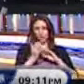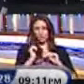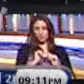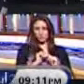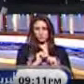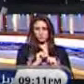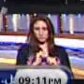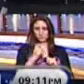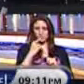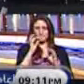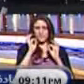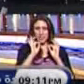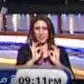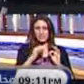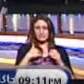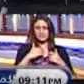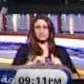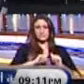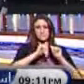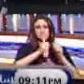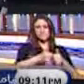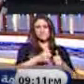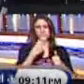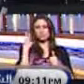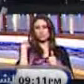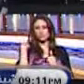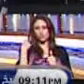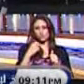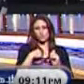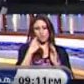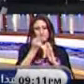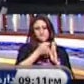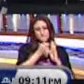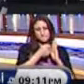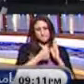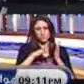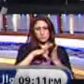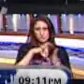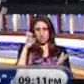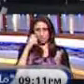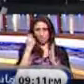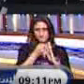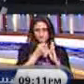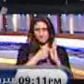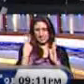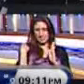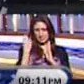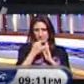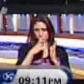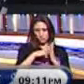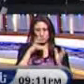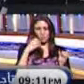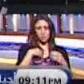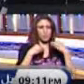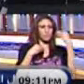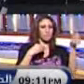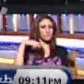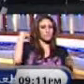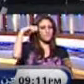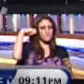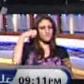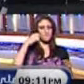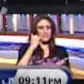احنا النيابه اتحركنا ورحنا الشرطه جبنا المحضر واحنا اللي صورناه واحنا رحنا الاختار وديناه الحي. الحي اول ما